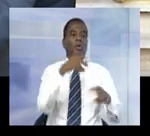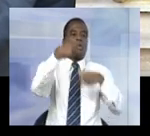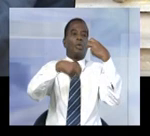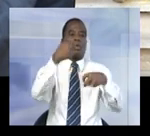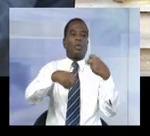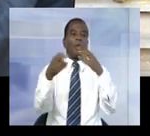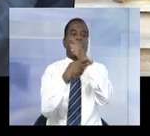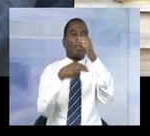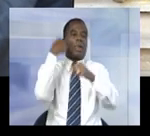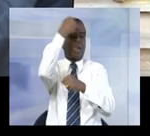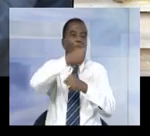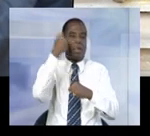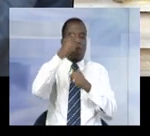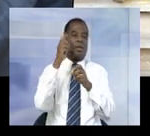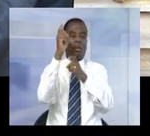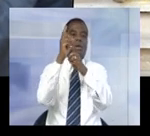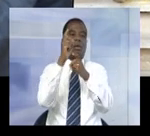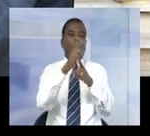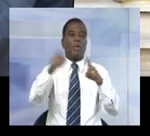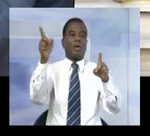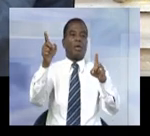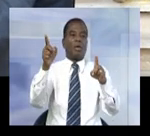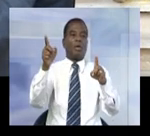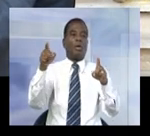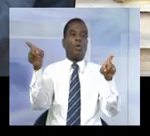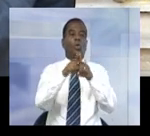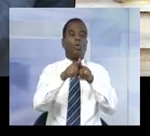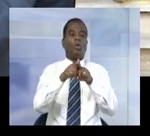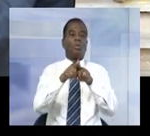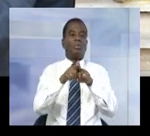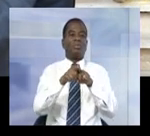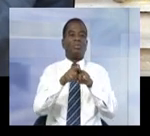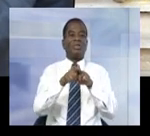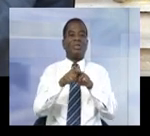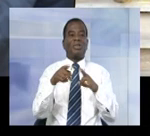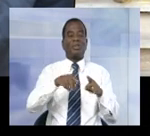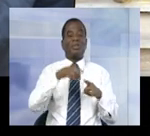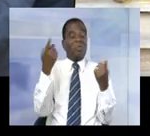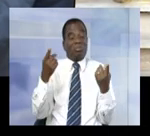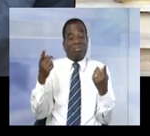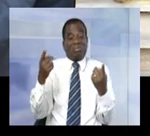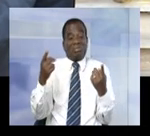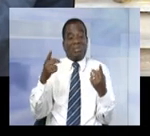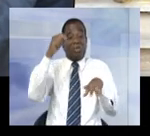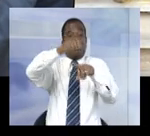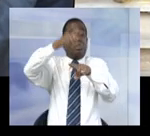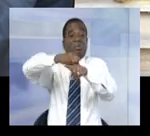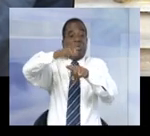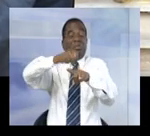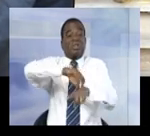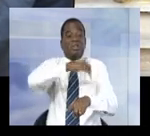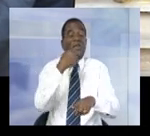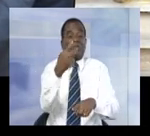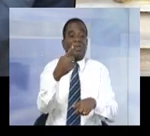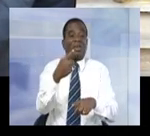à la Banque africaine de développement, mais en tant que Saint Thomas, j'ai vu, parce que lorsque Saint Thomas, il